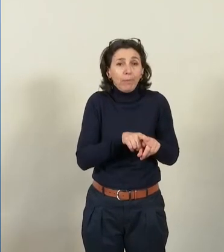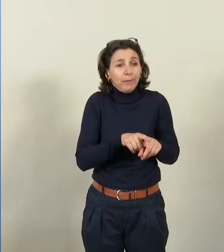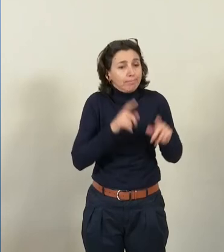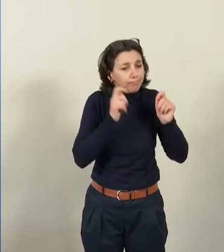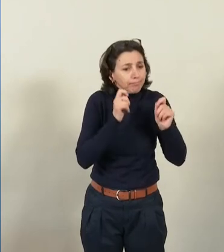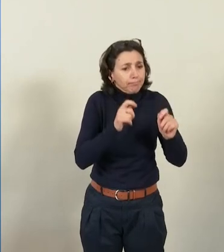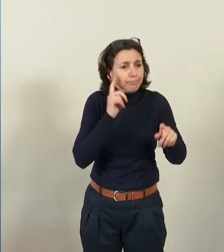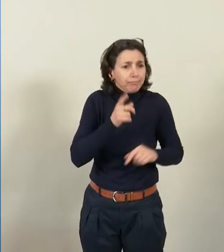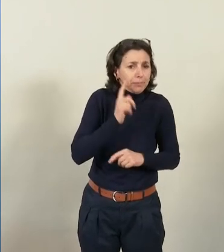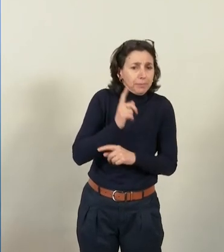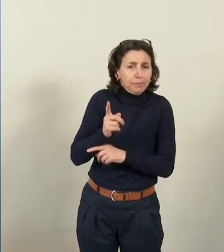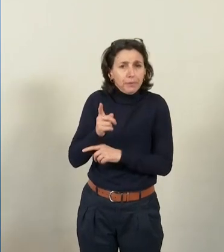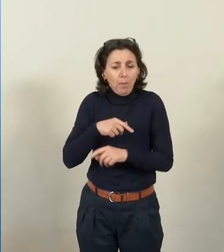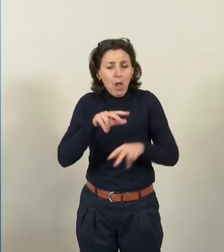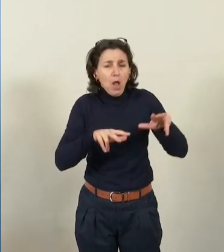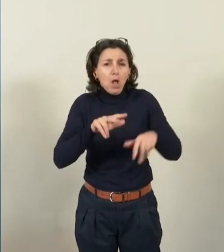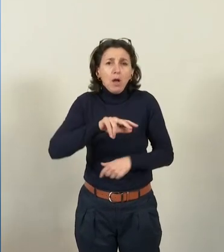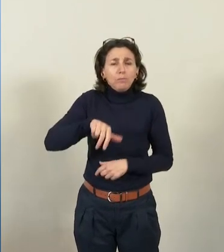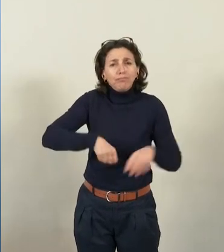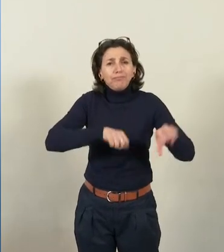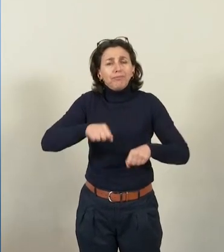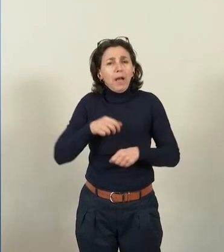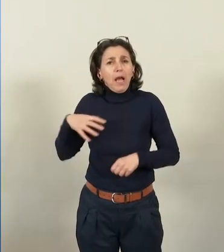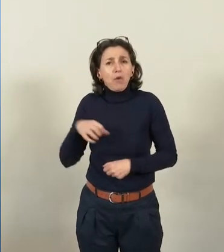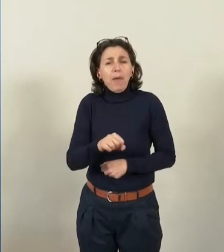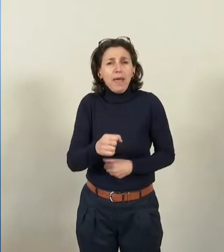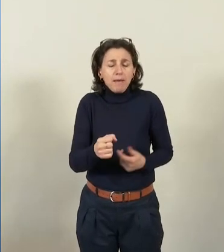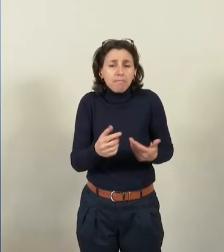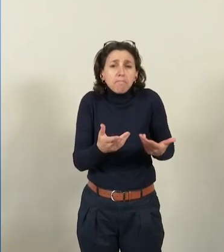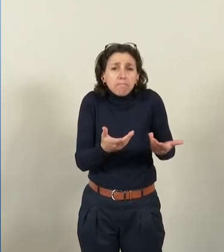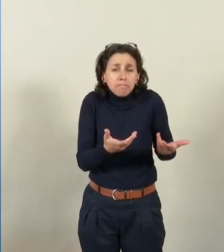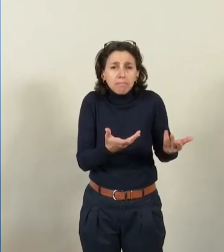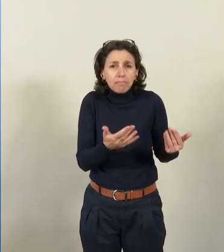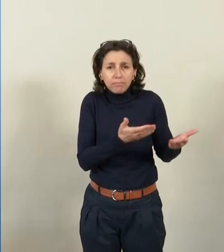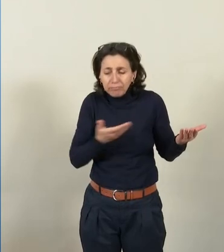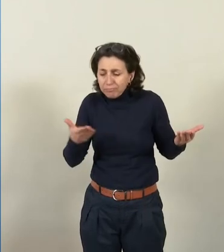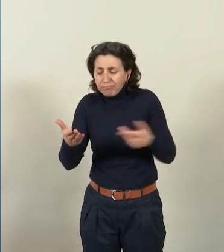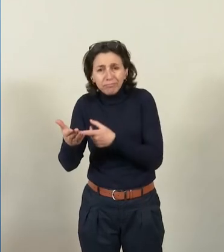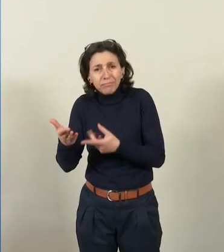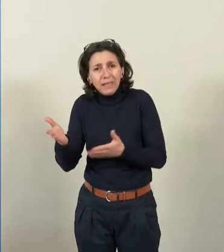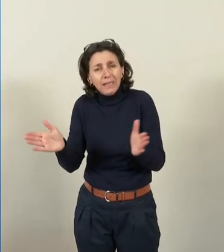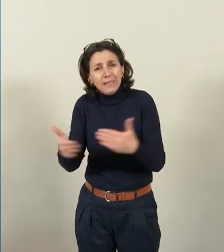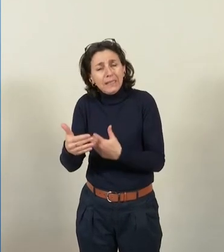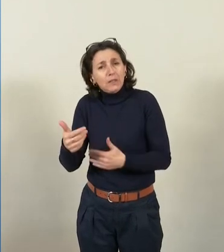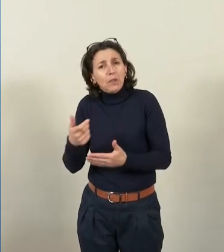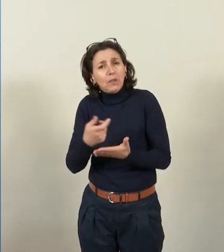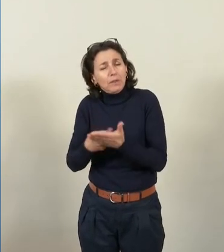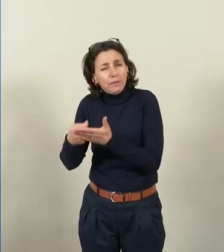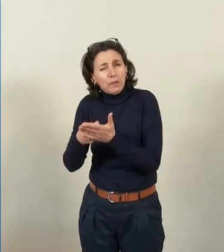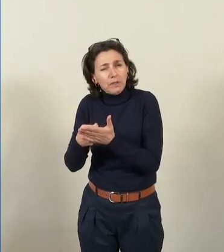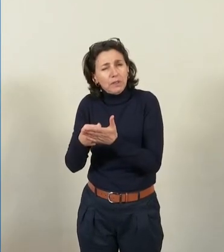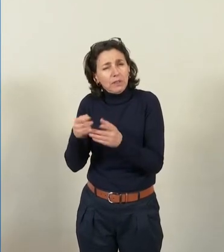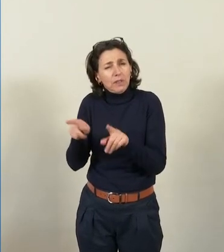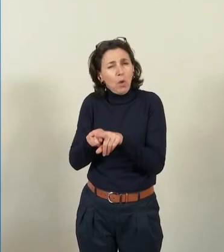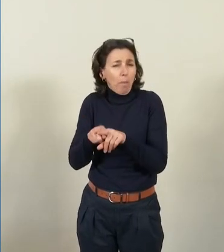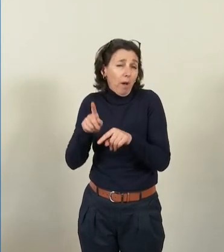contrepartie de du cadeau finalement au secteur financier que vous faites en vous en vendant les